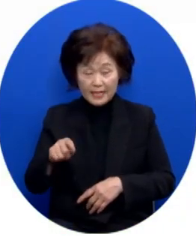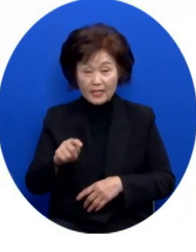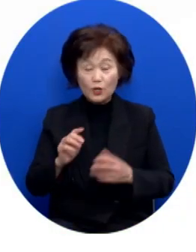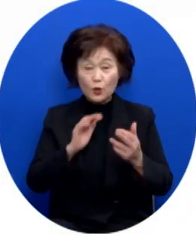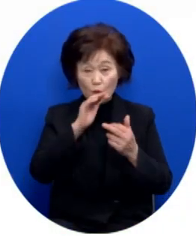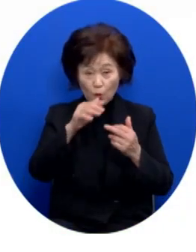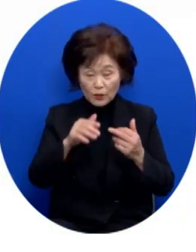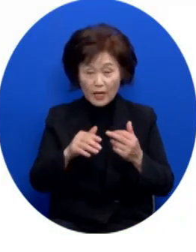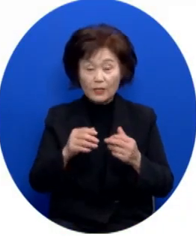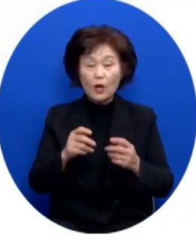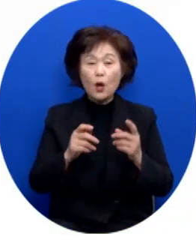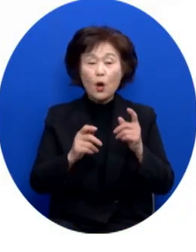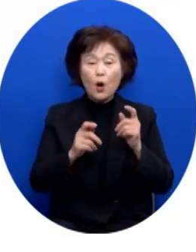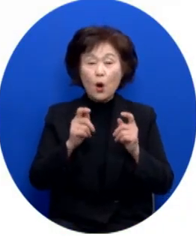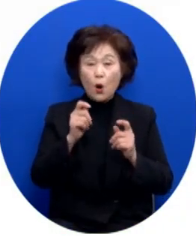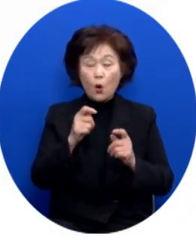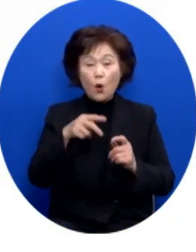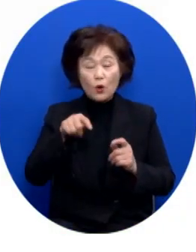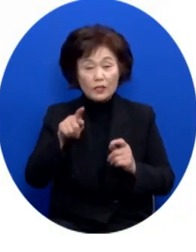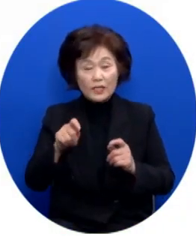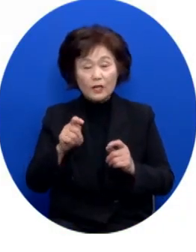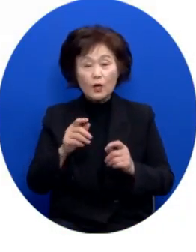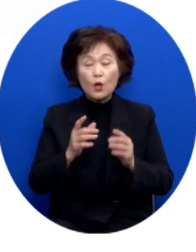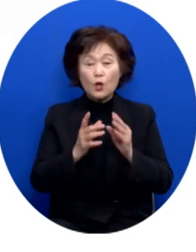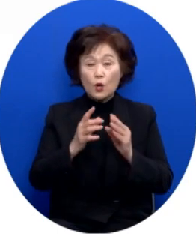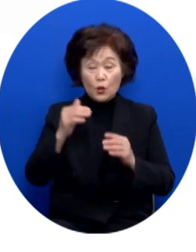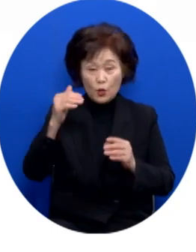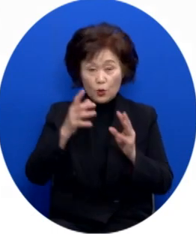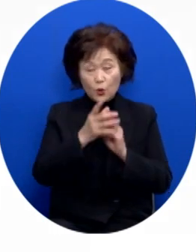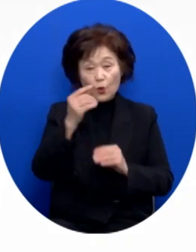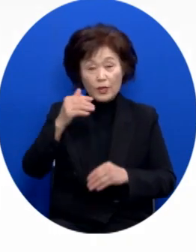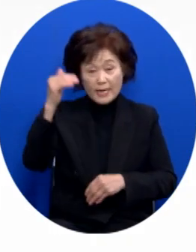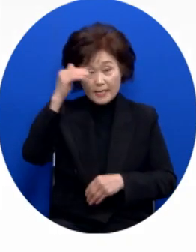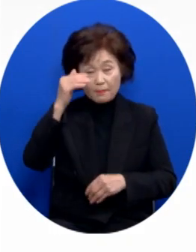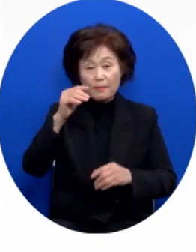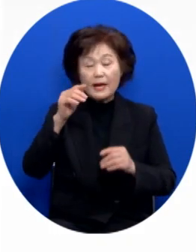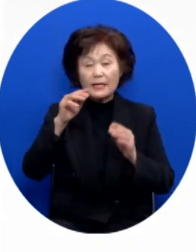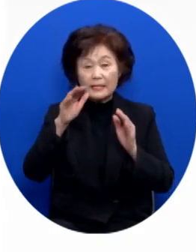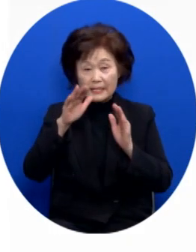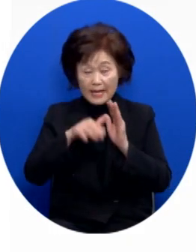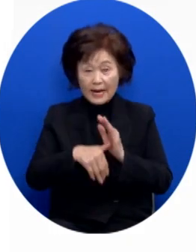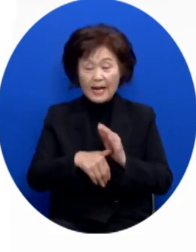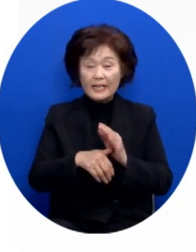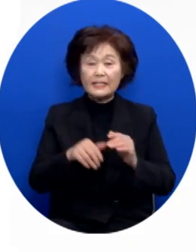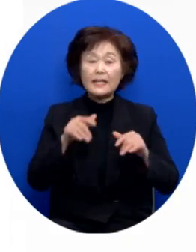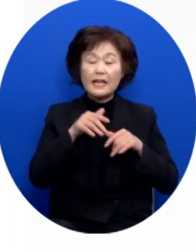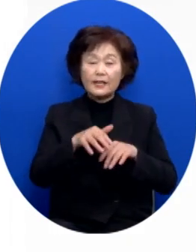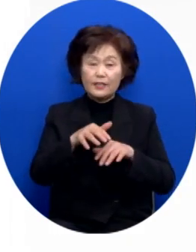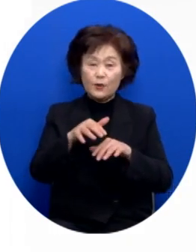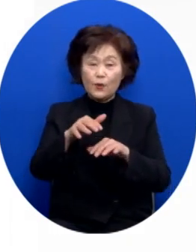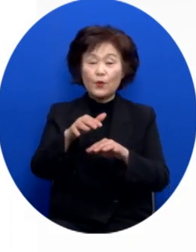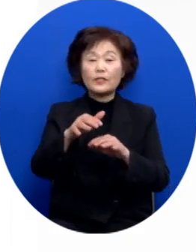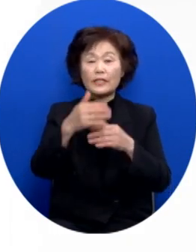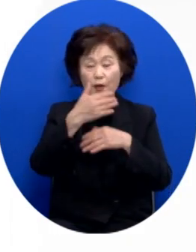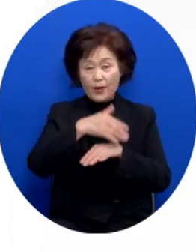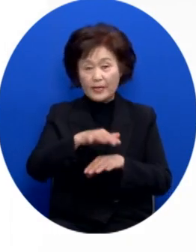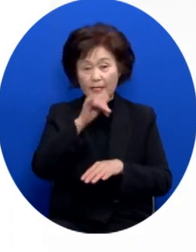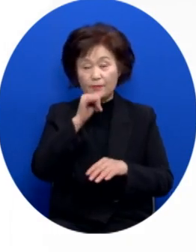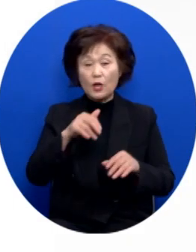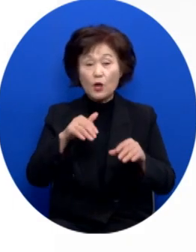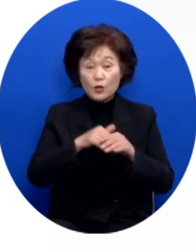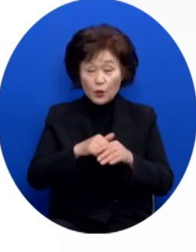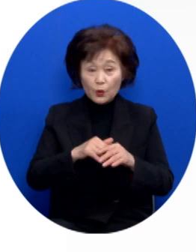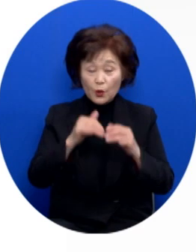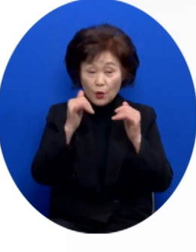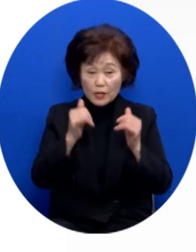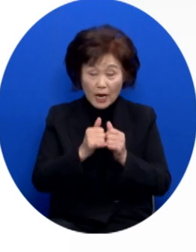거쳐 고성 통일 전망대까지 거르며 한반도의 평화를 위해 기도할 예정입니다 교회협은 종교 사이의 경계를